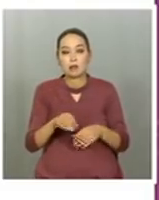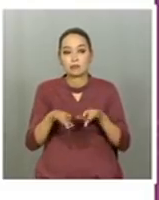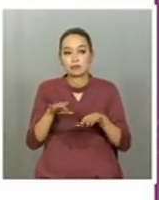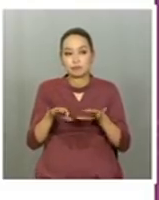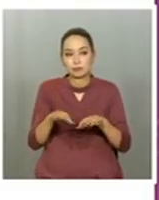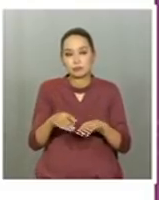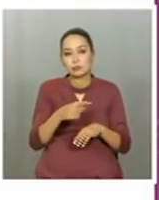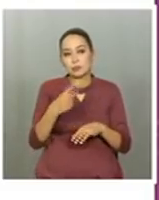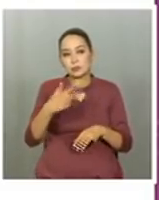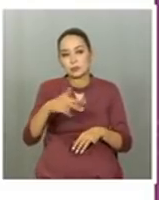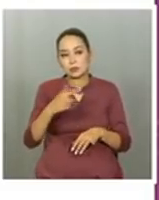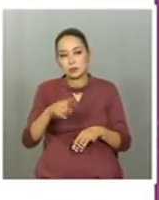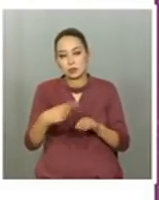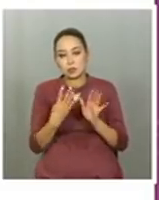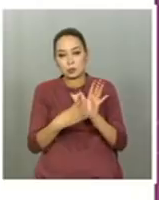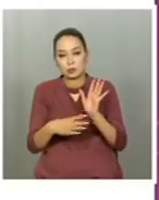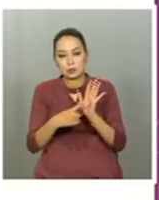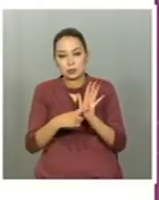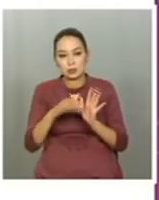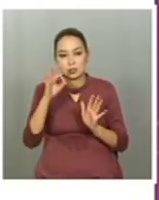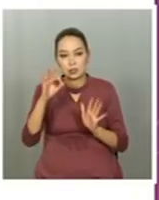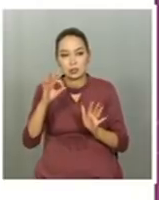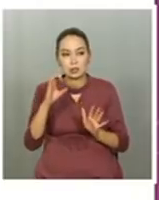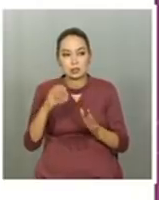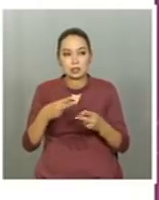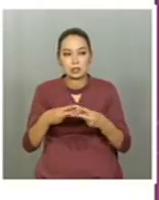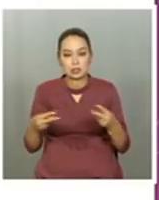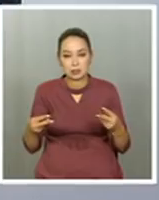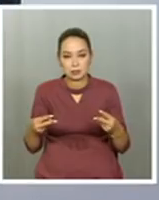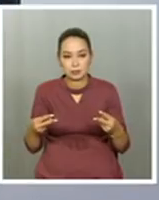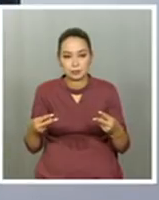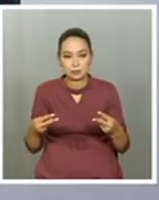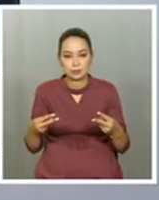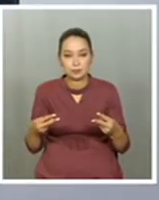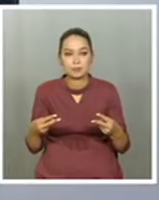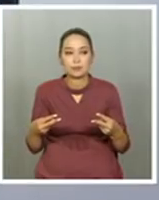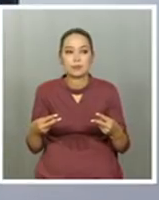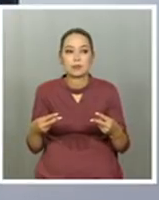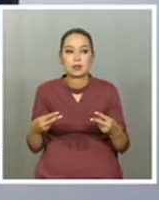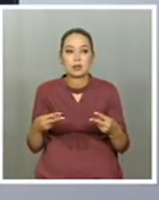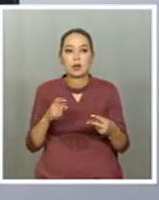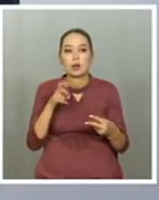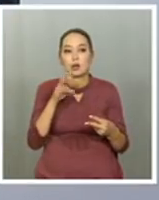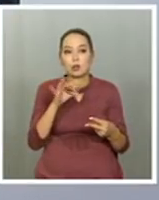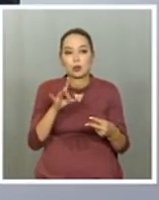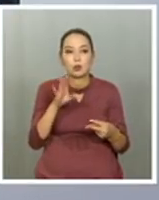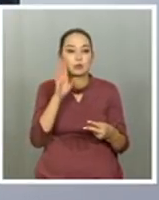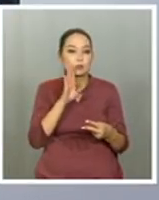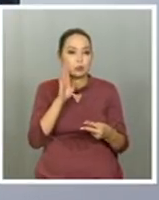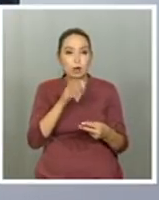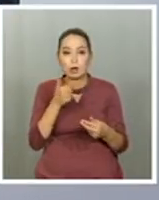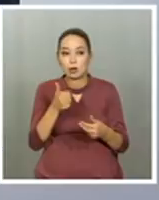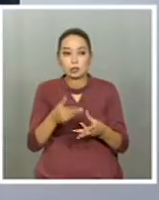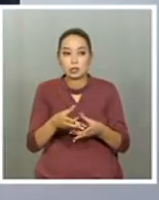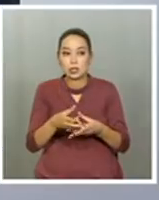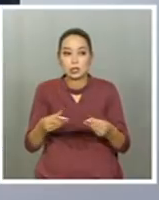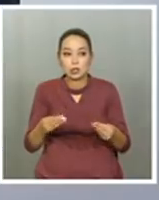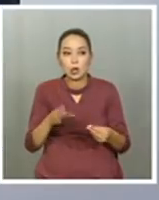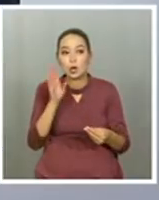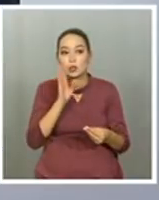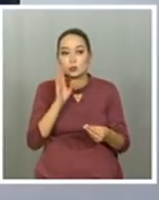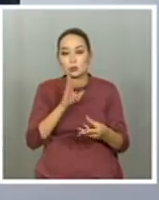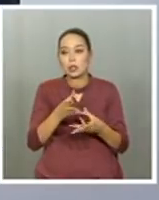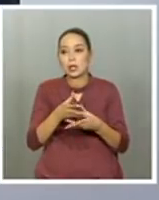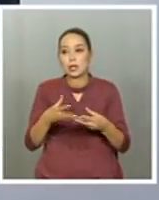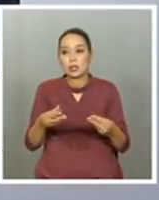минус 33-97 градус Цельсийға тең болады. Хлор суда жақсы ериді. Хлордың судағы